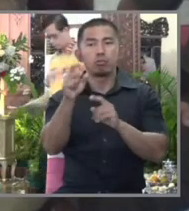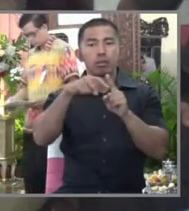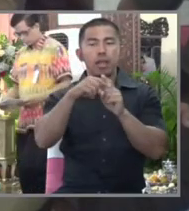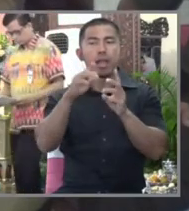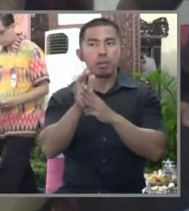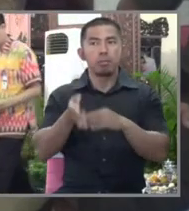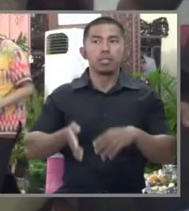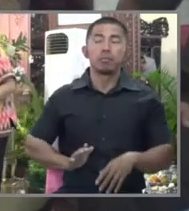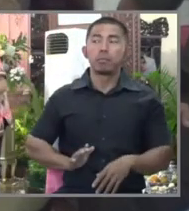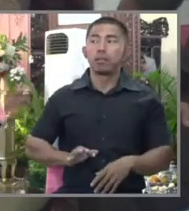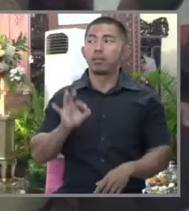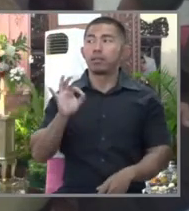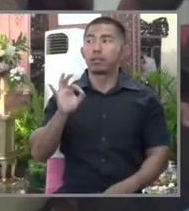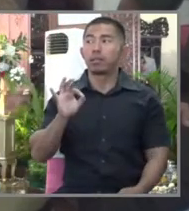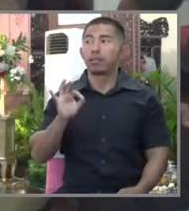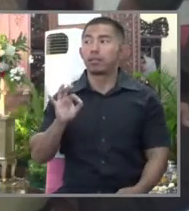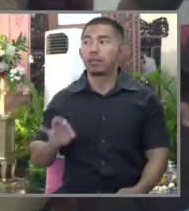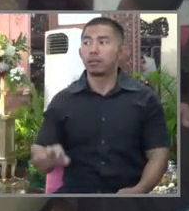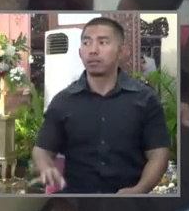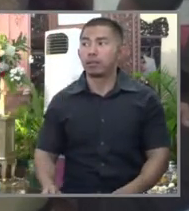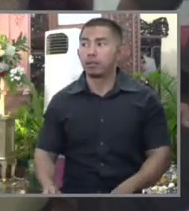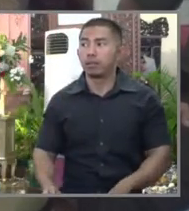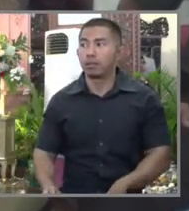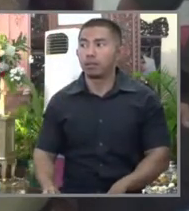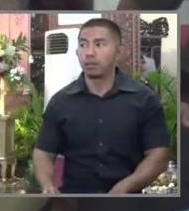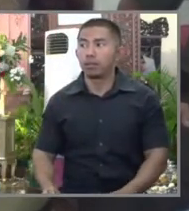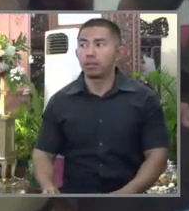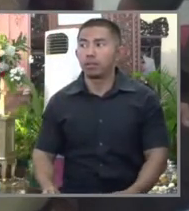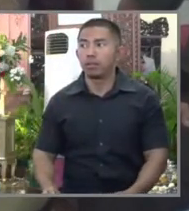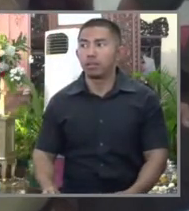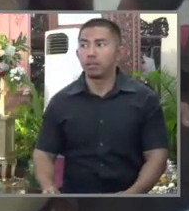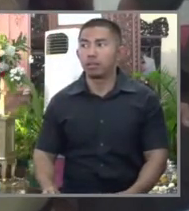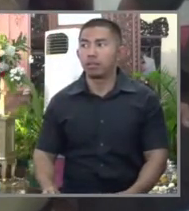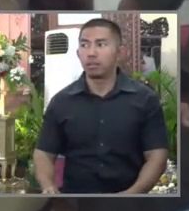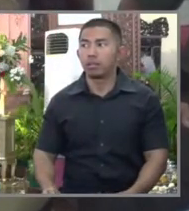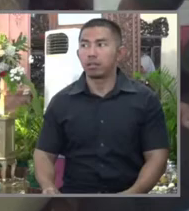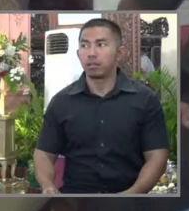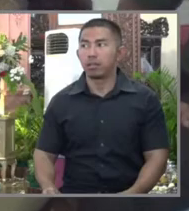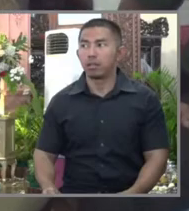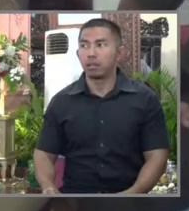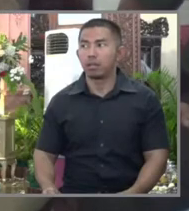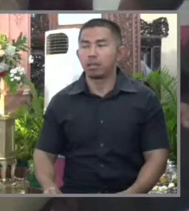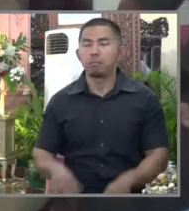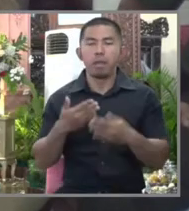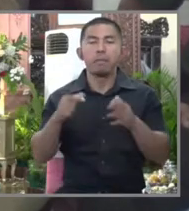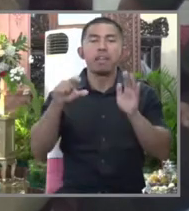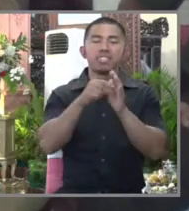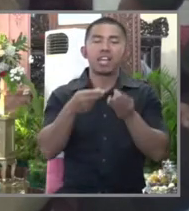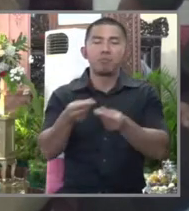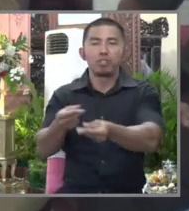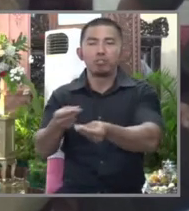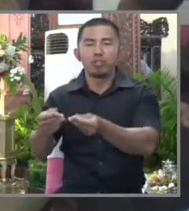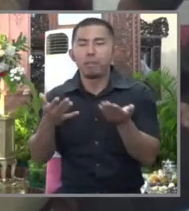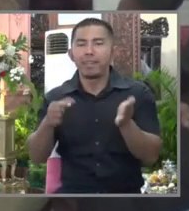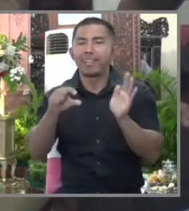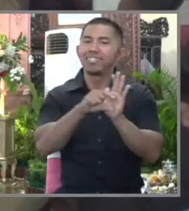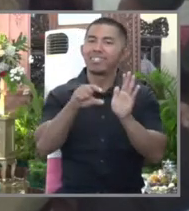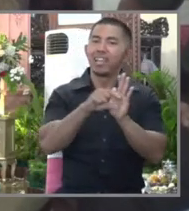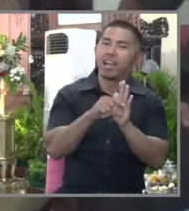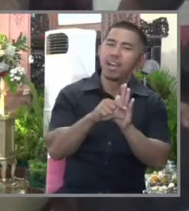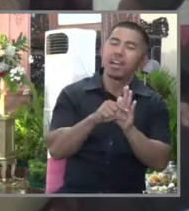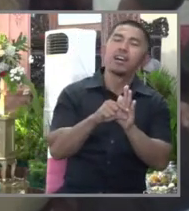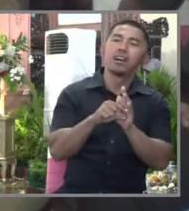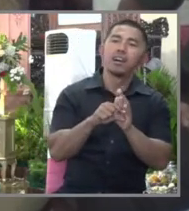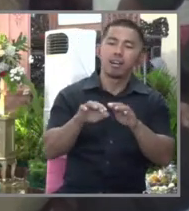gak? Oke? Okay? Iya. Nanti dijelaskan di sini, gak? Bagaimana cara memasarkan, bagaimana cara